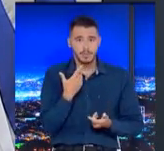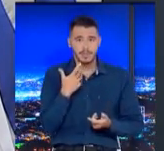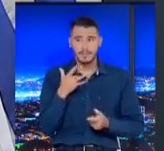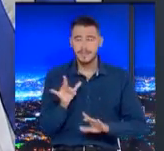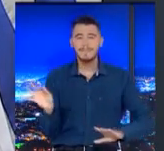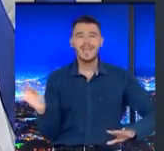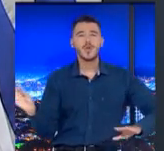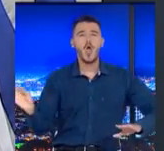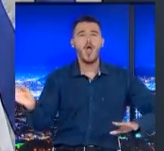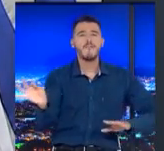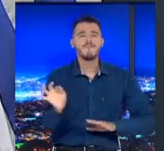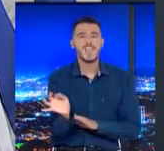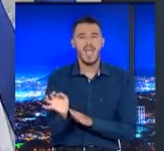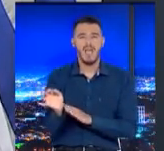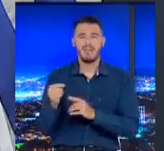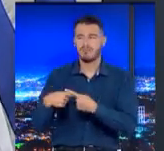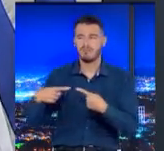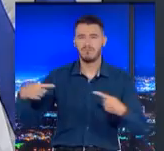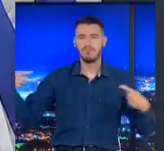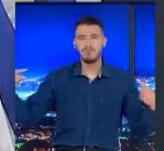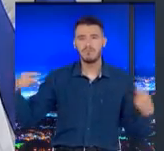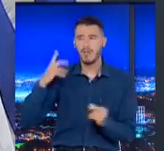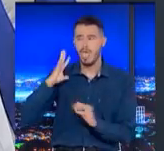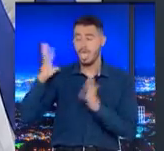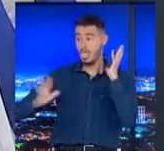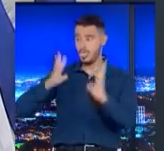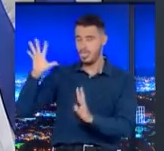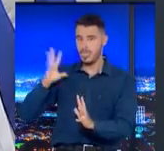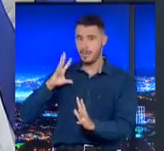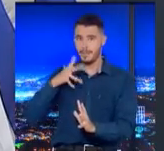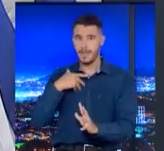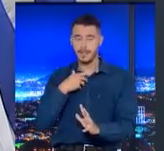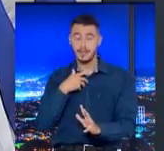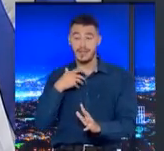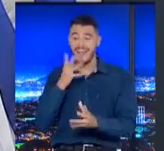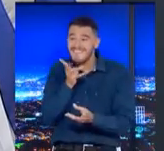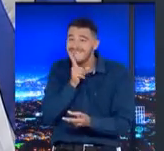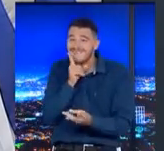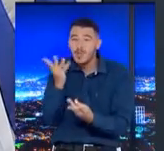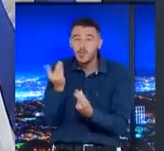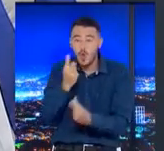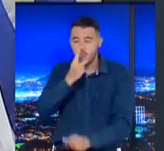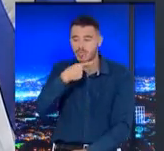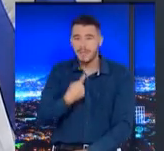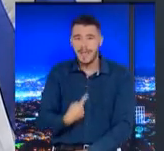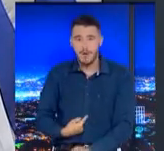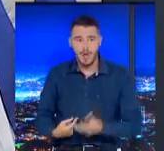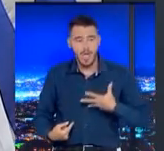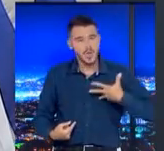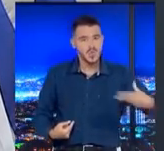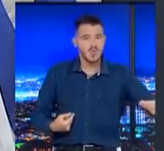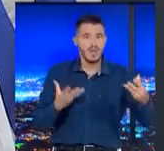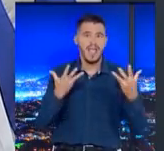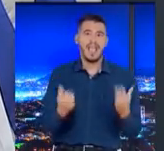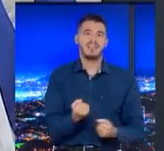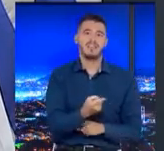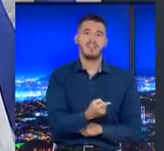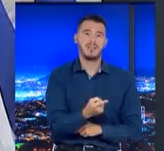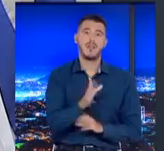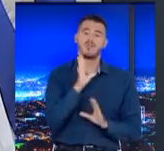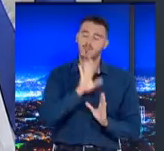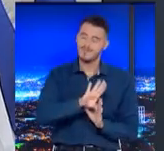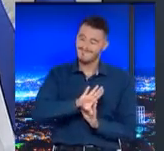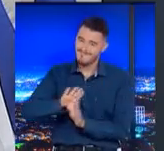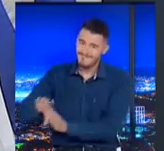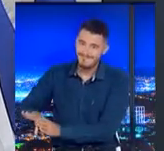μικροβιοφοβία μας ή ακόμα χειρότερα τον δικό μας πανικό. Τους απαντούμε με ειλικρίνεια. Τους εξηγούμε πως αυτά τα μέτρα,